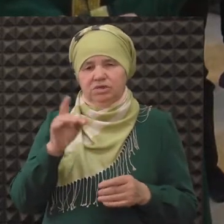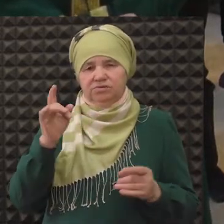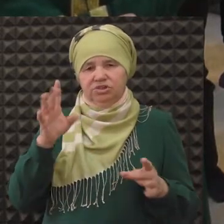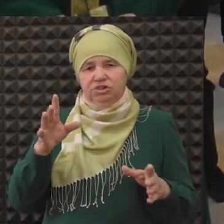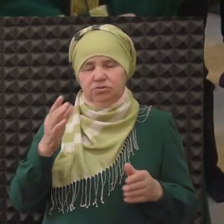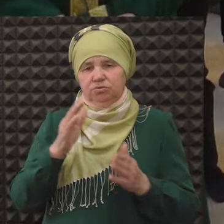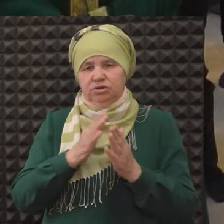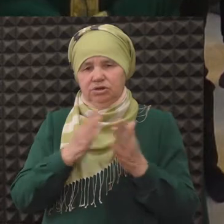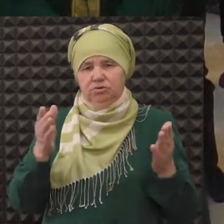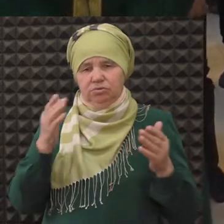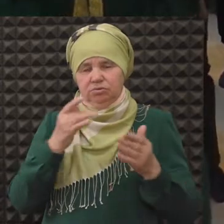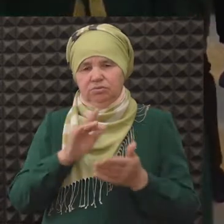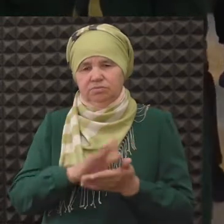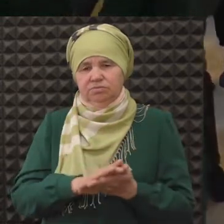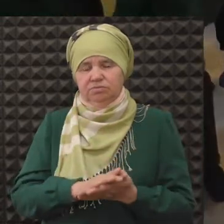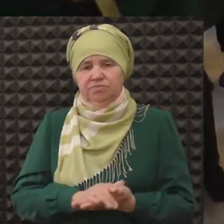писание.